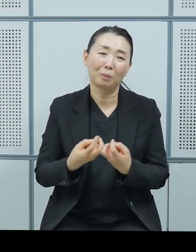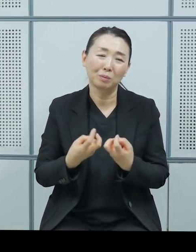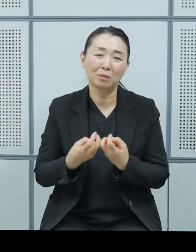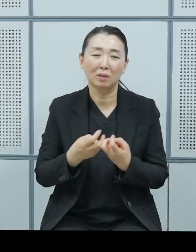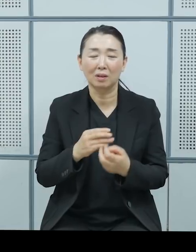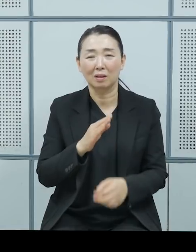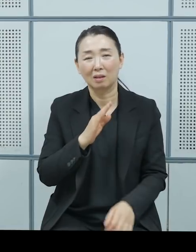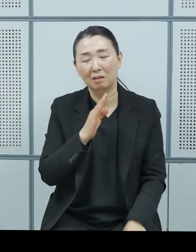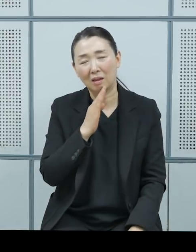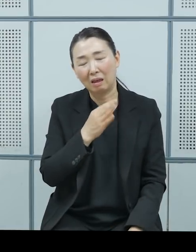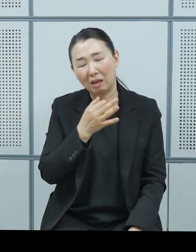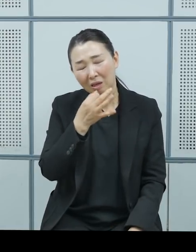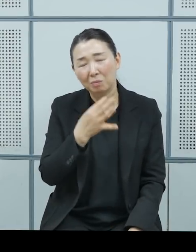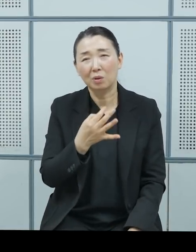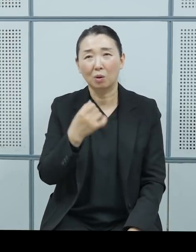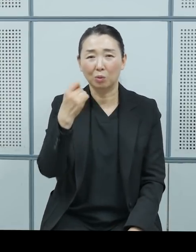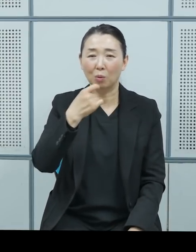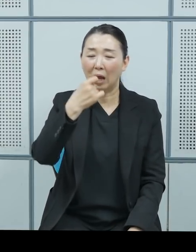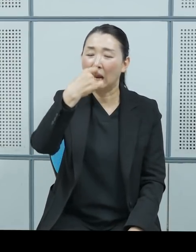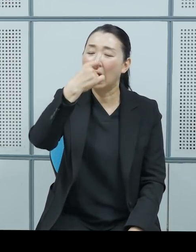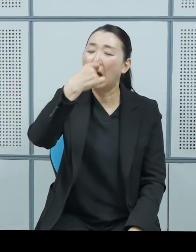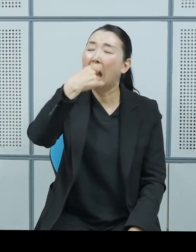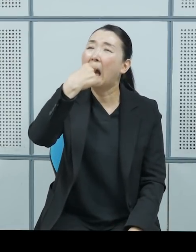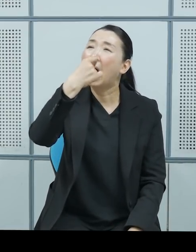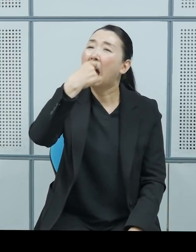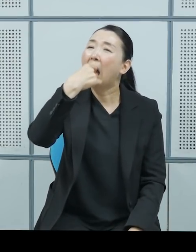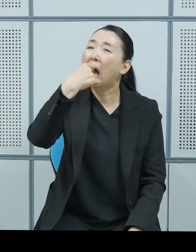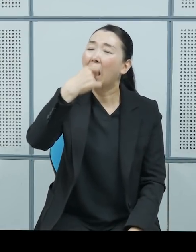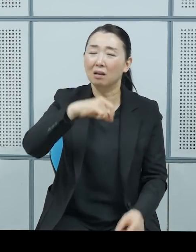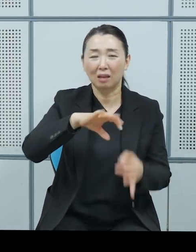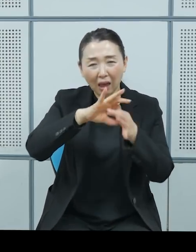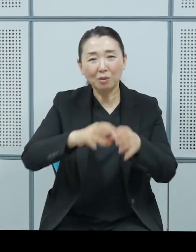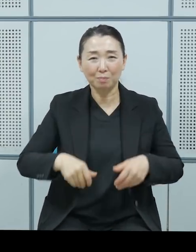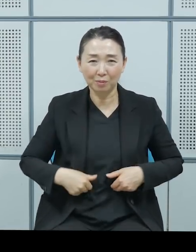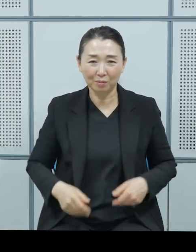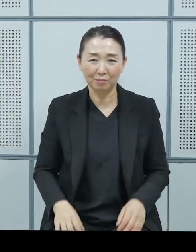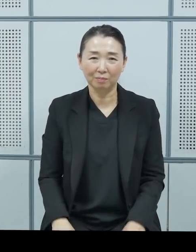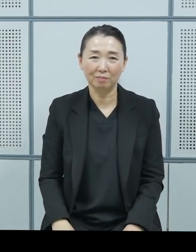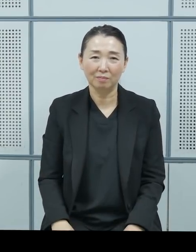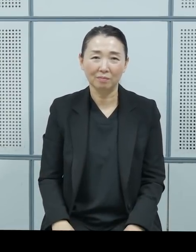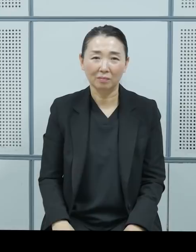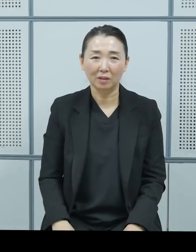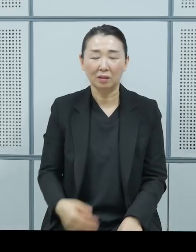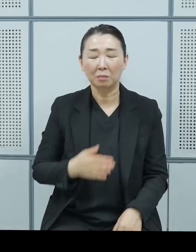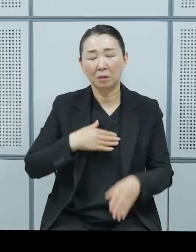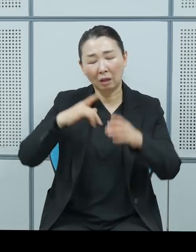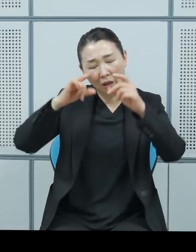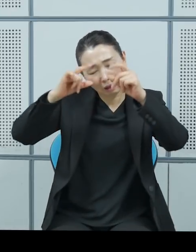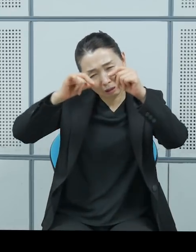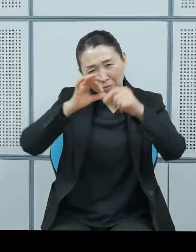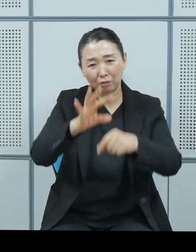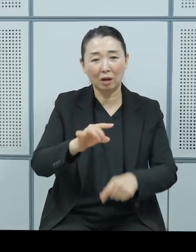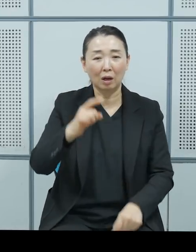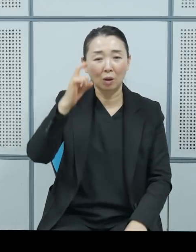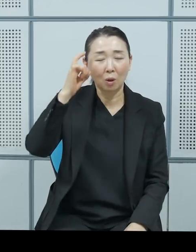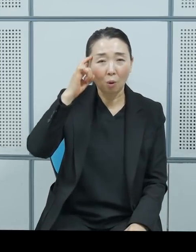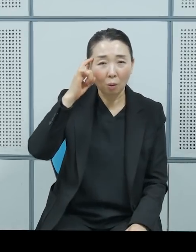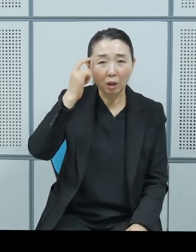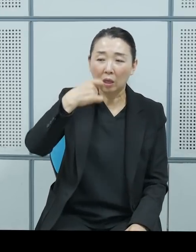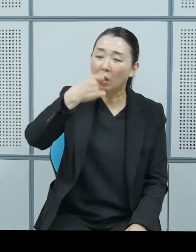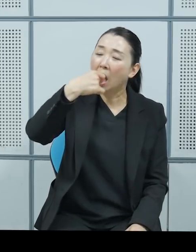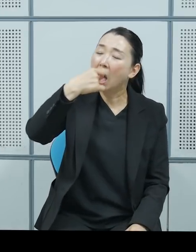정말 어렵고 그렇겠죠. 거기다가 이제 석션을 가래를 계속 빼줘야 돼요. 그러니까 이게 잠을 잘 수가 없어요. 만약에